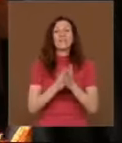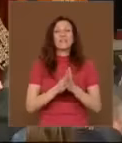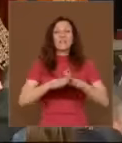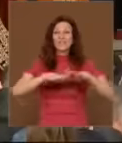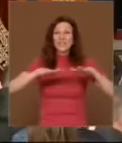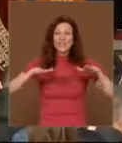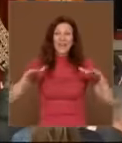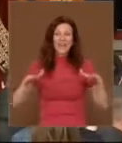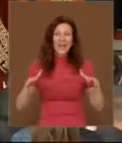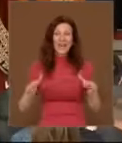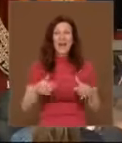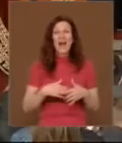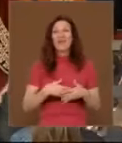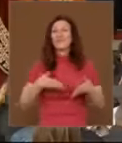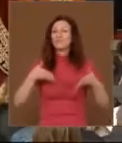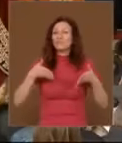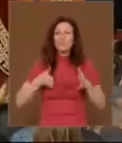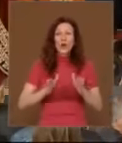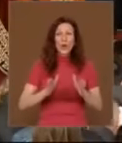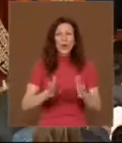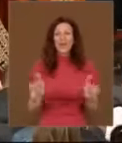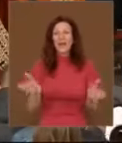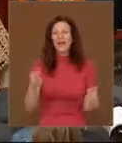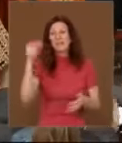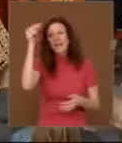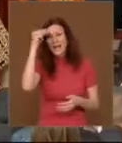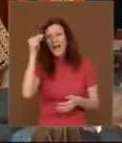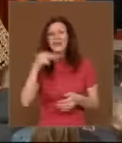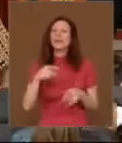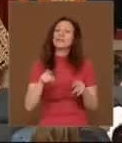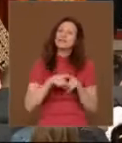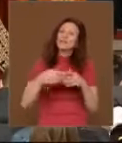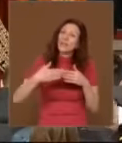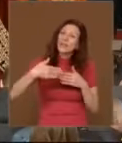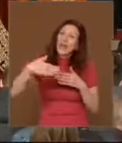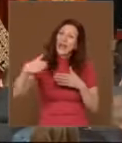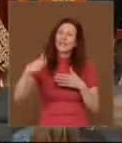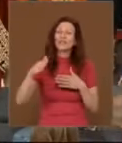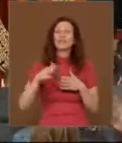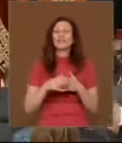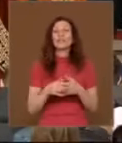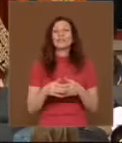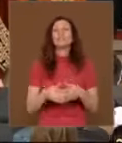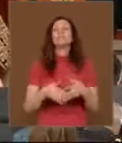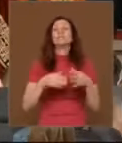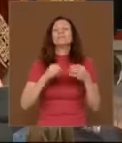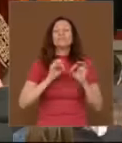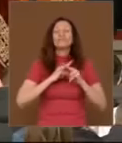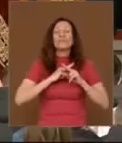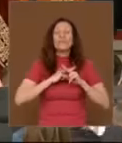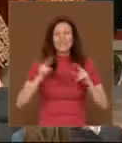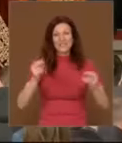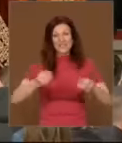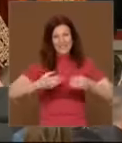Църква, в родината и далеч от нея, с благопожелание за чиста и светла